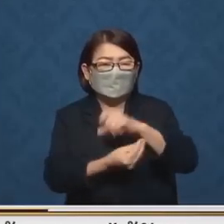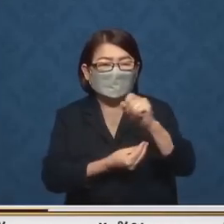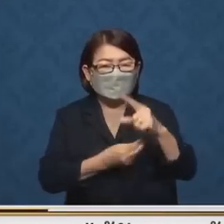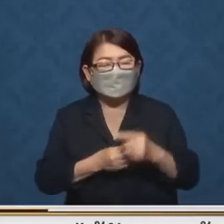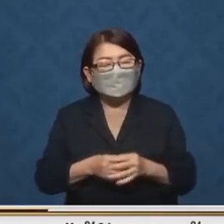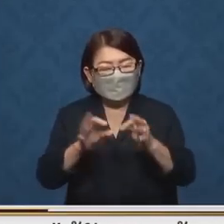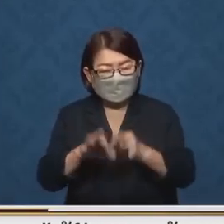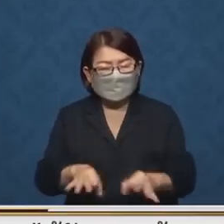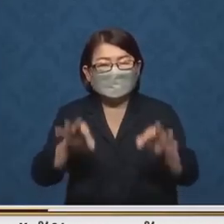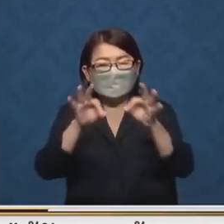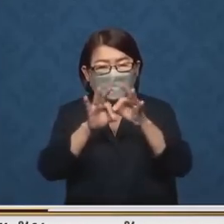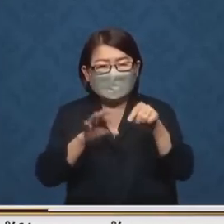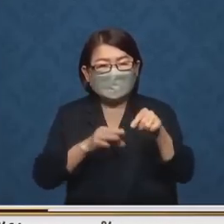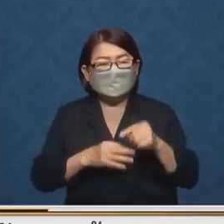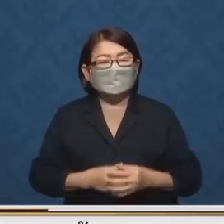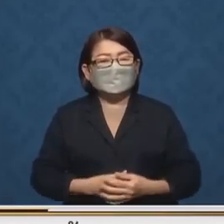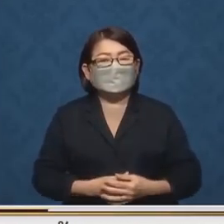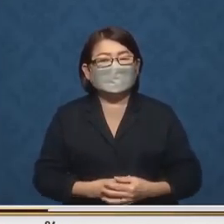ับ